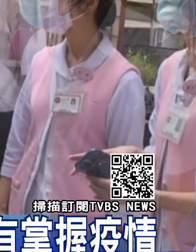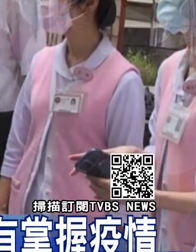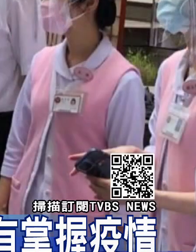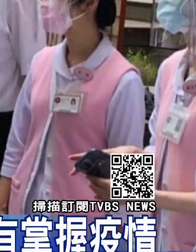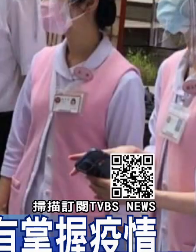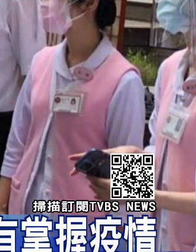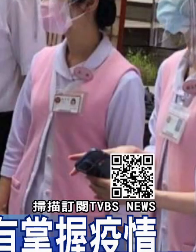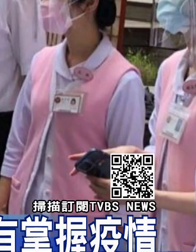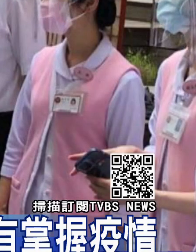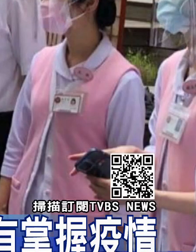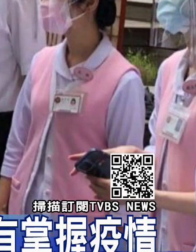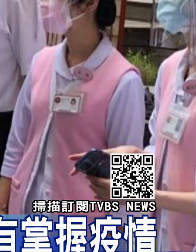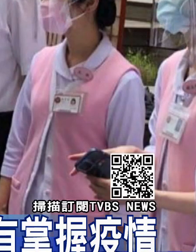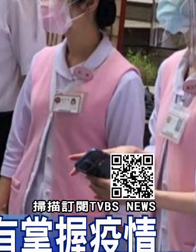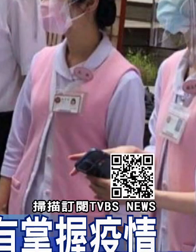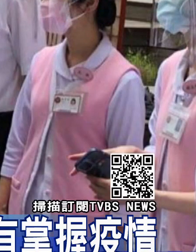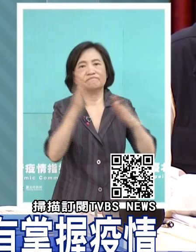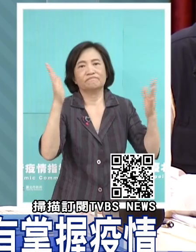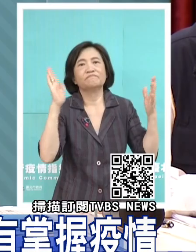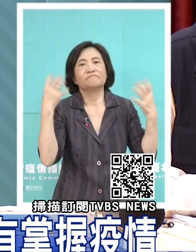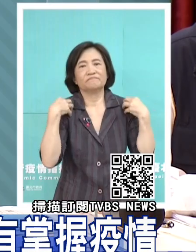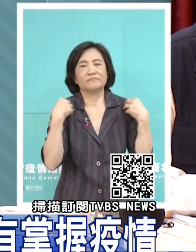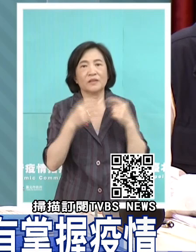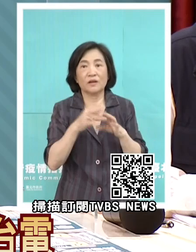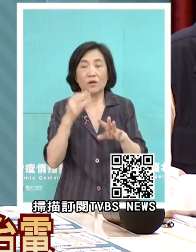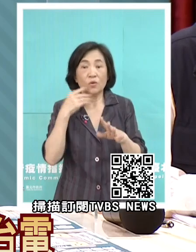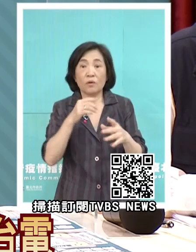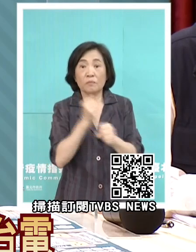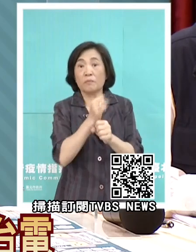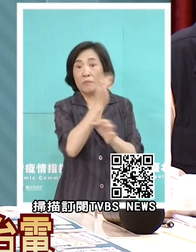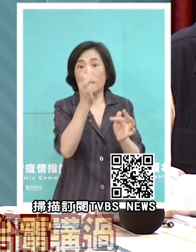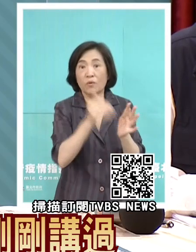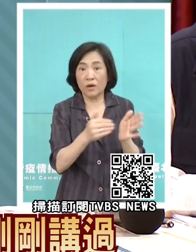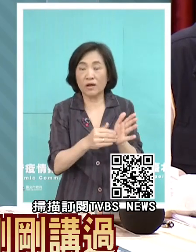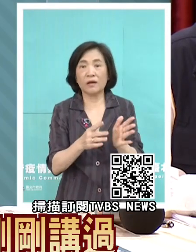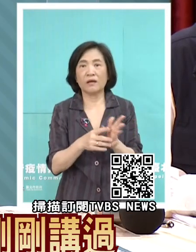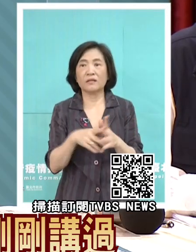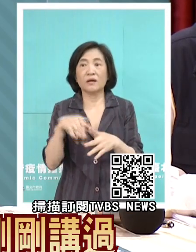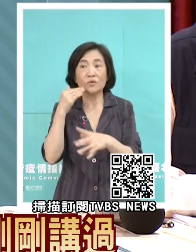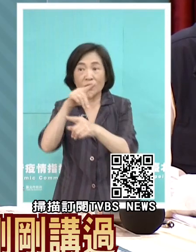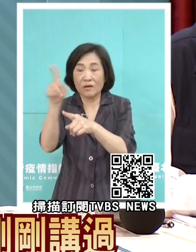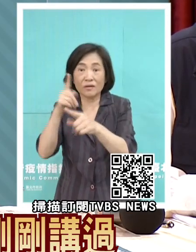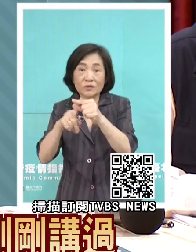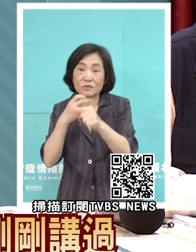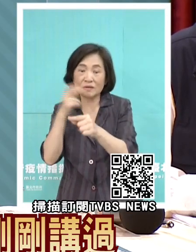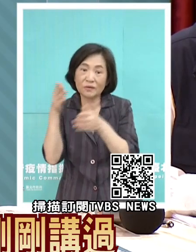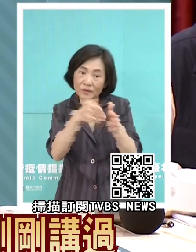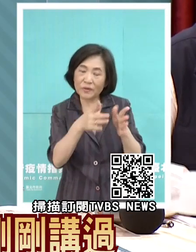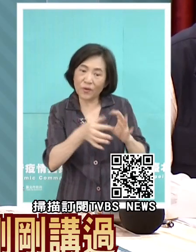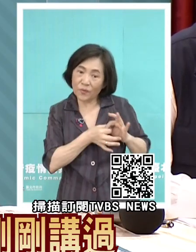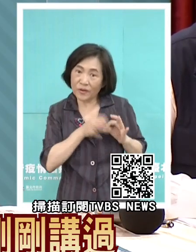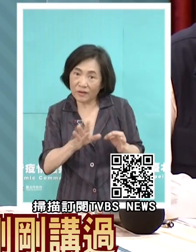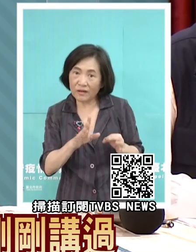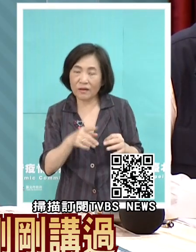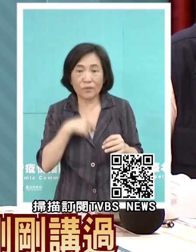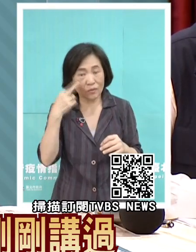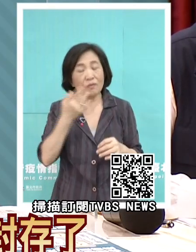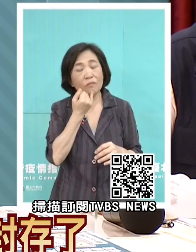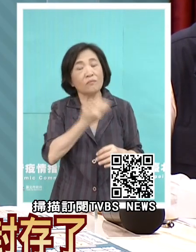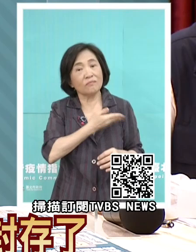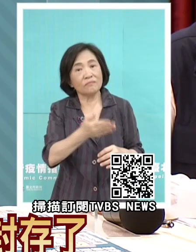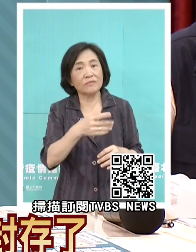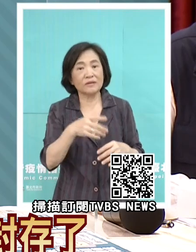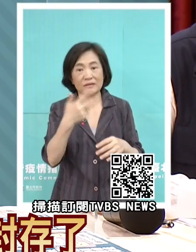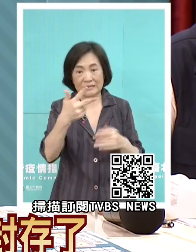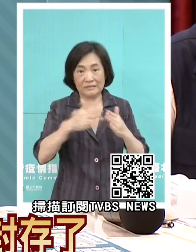胜没通知突然去台电视察。 中央如果他们很关心台电到现场去，但是应该是我刚刚讲过